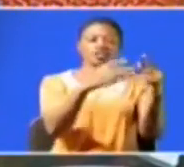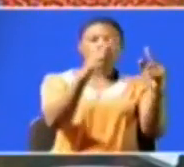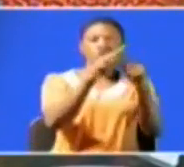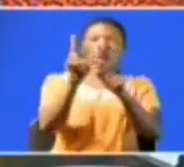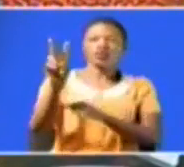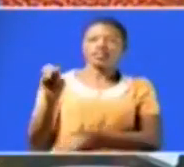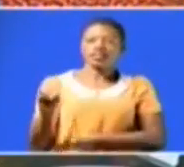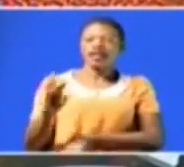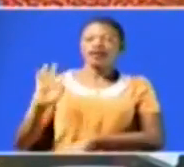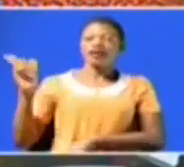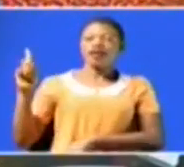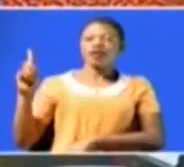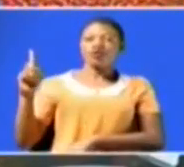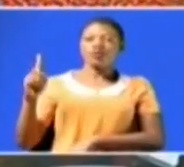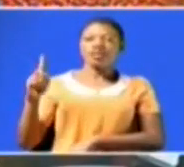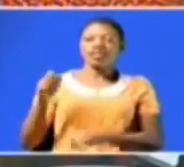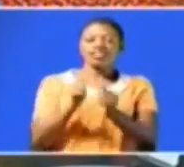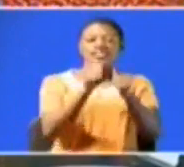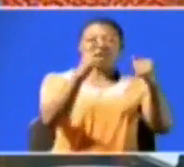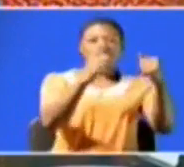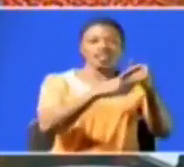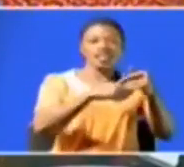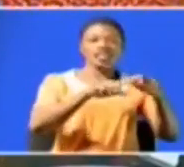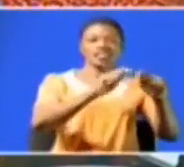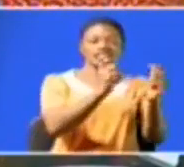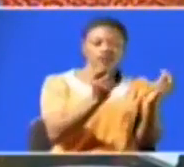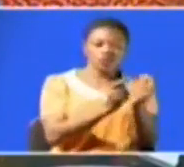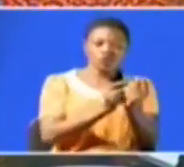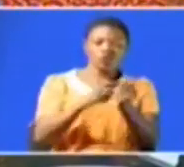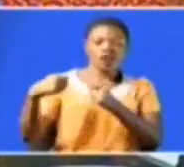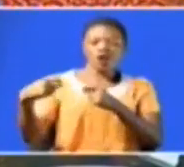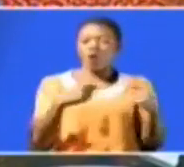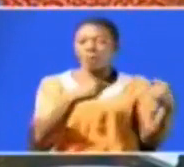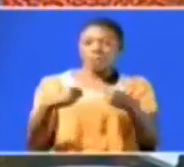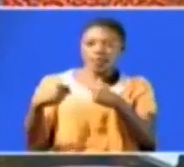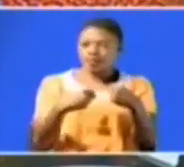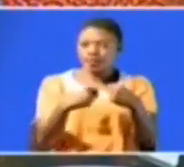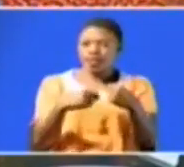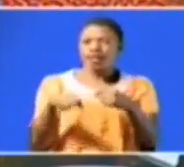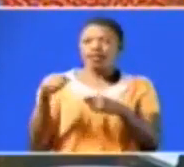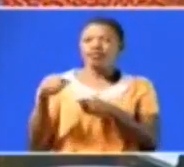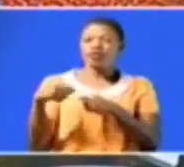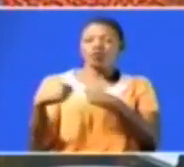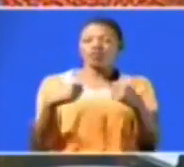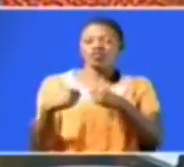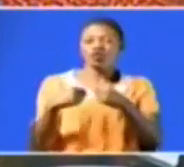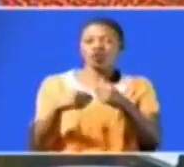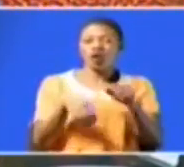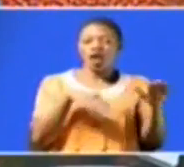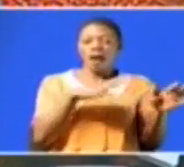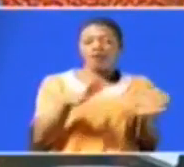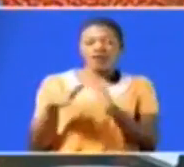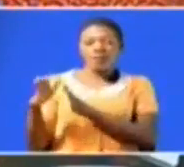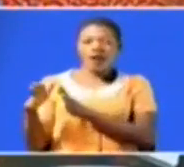20 jijini Nairobi. Timu 16 zitachuana uwanjani RFUEA, huku shindano hilo likitumika kama maandalizi